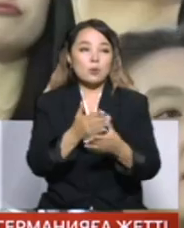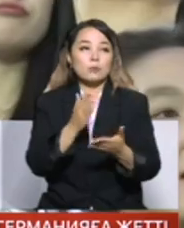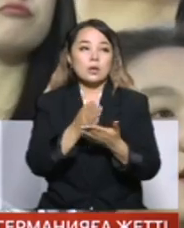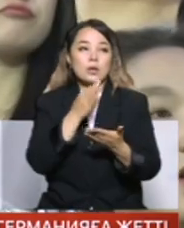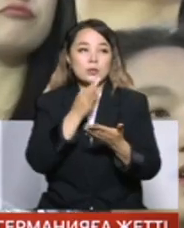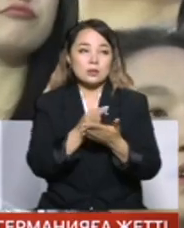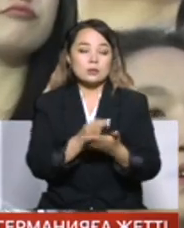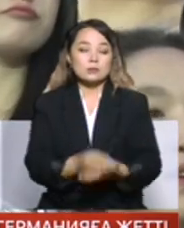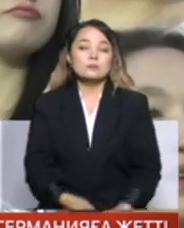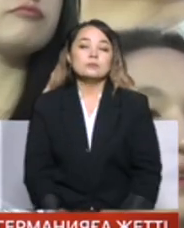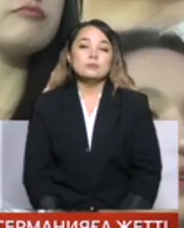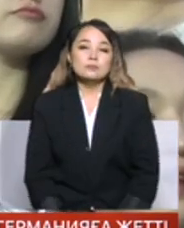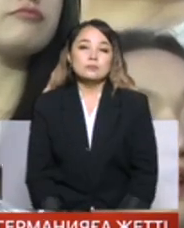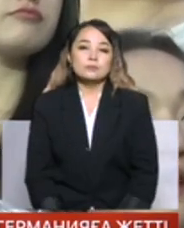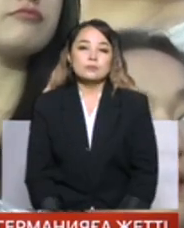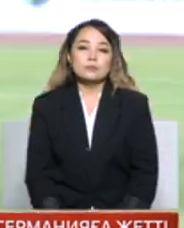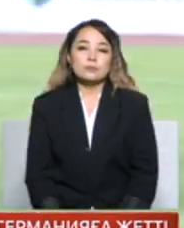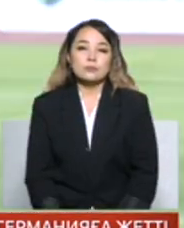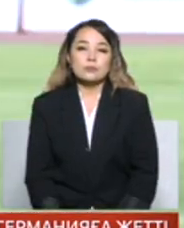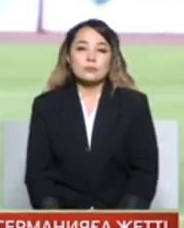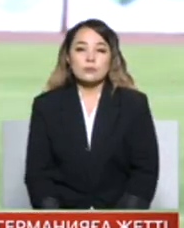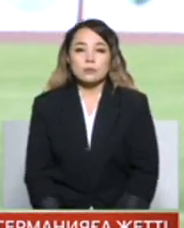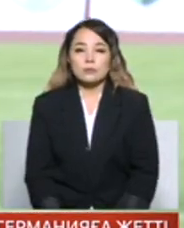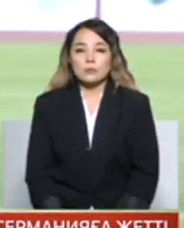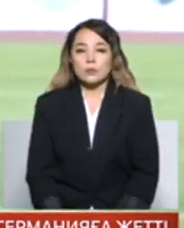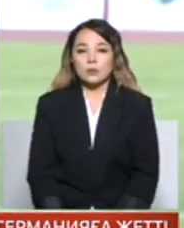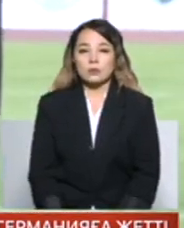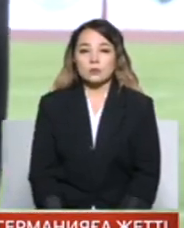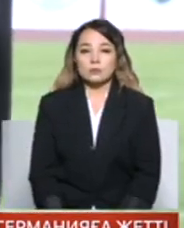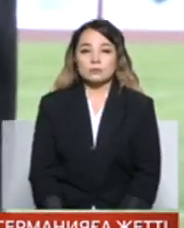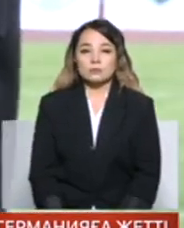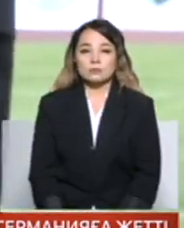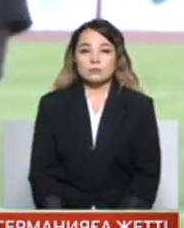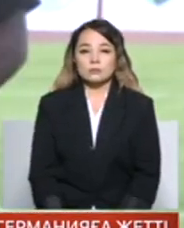қолдау көрсетіліп келеді. Ғани Қалмаханов, Нұрлан Нұрбек, Қазақстан ұлттық телеарнасы, Шымкент.